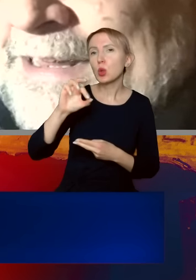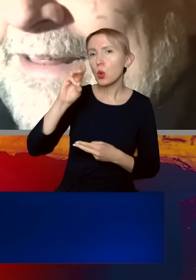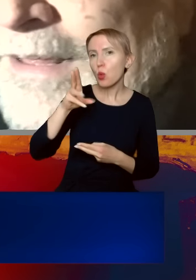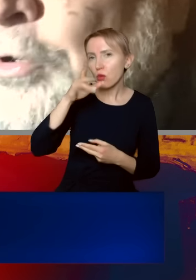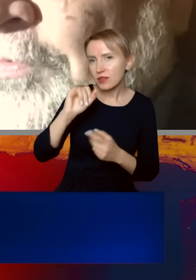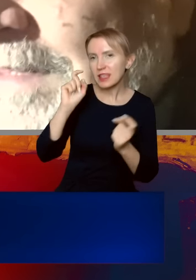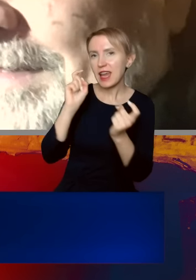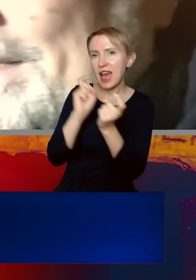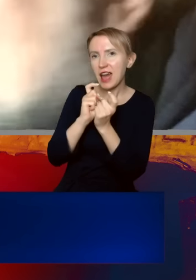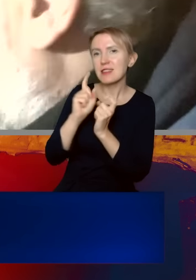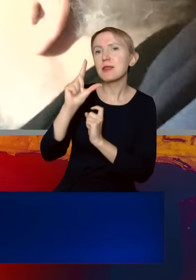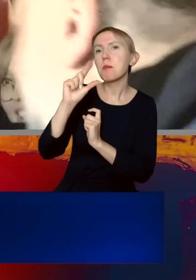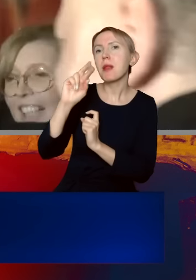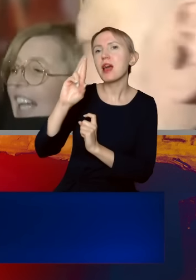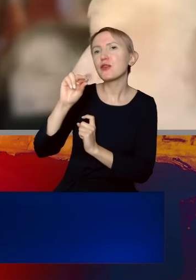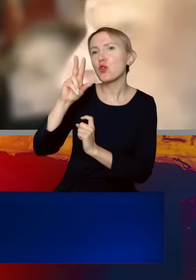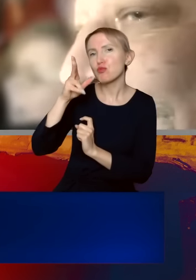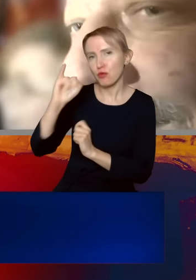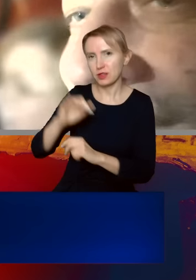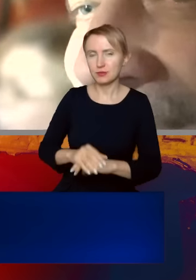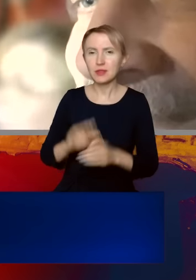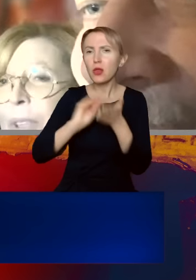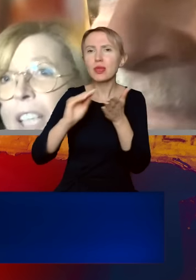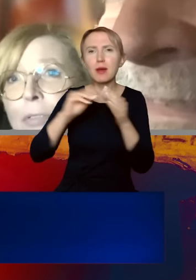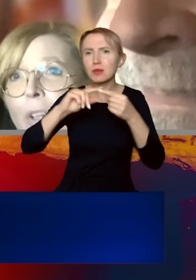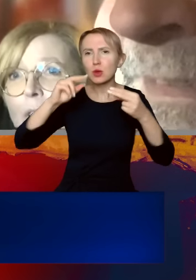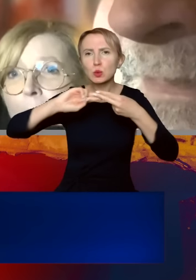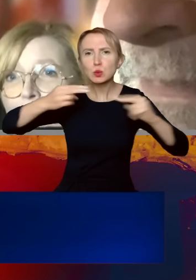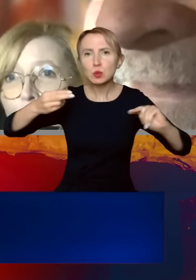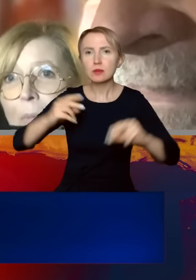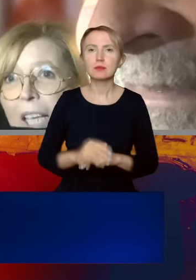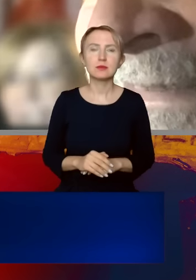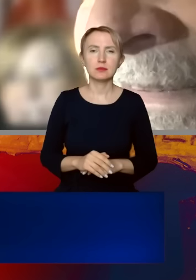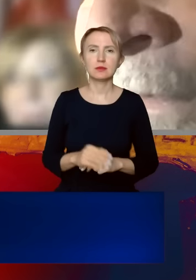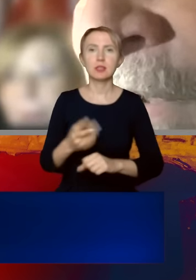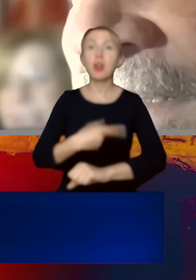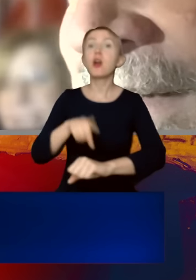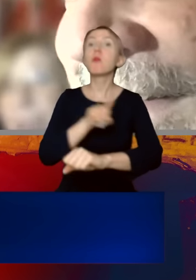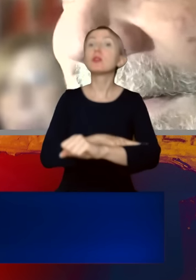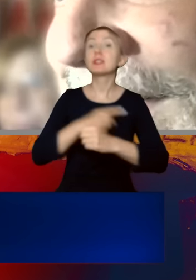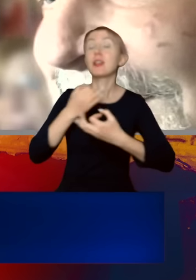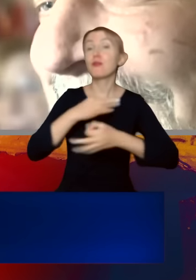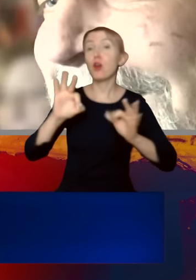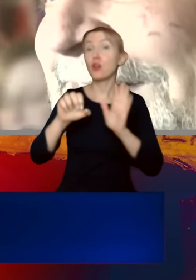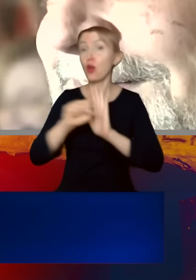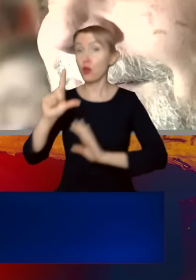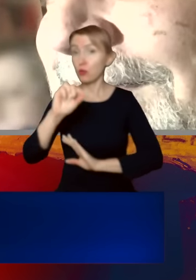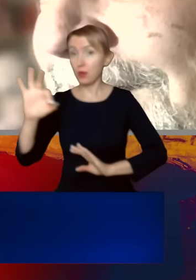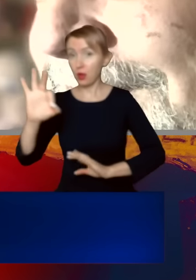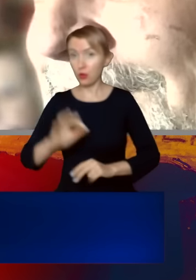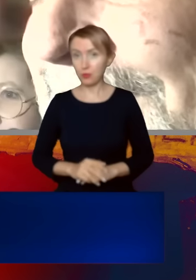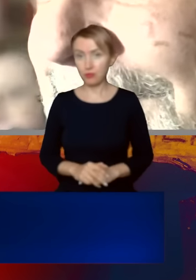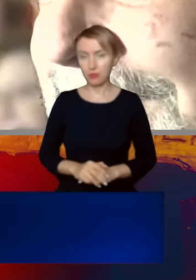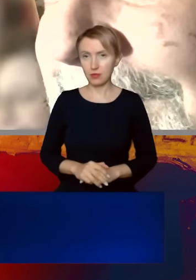znaczy krówki z jakim napisem? Poznań wolno od platformy. Pan premier